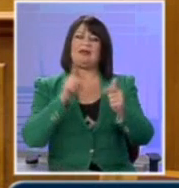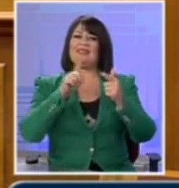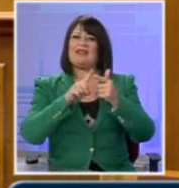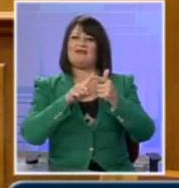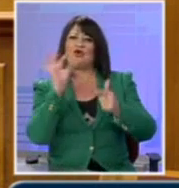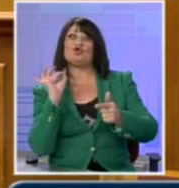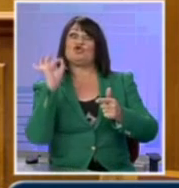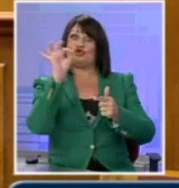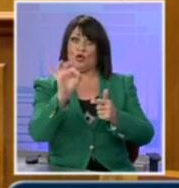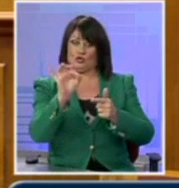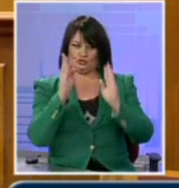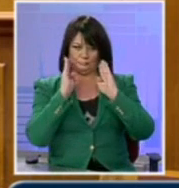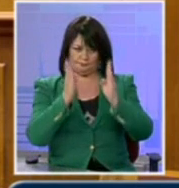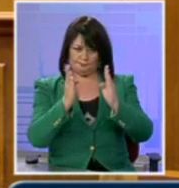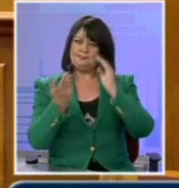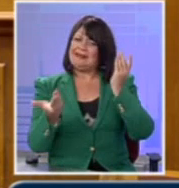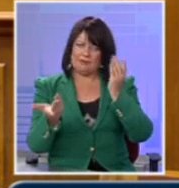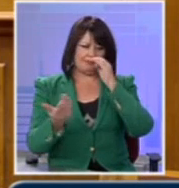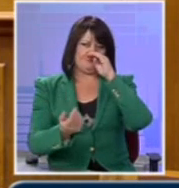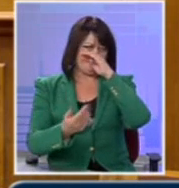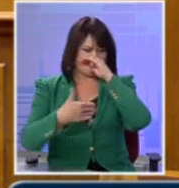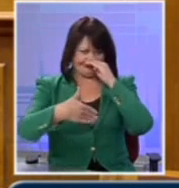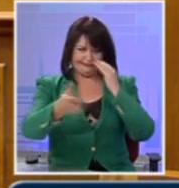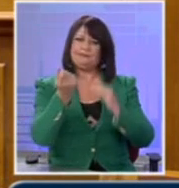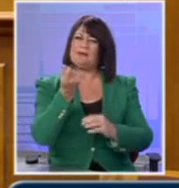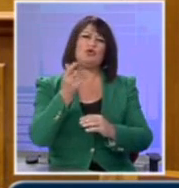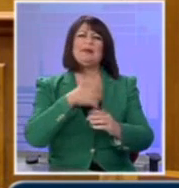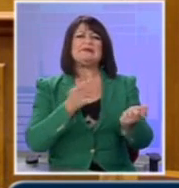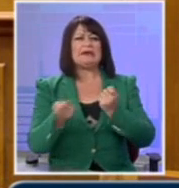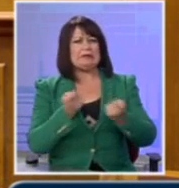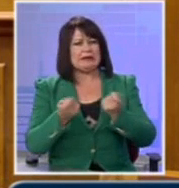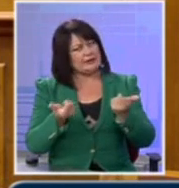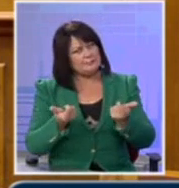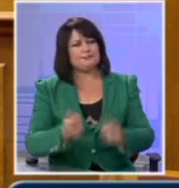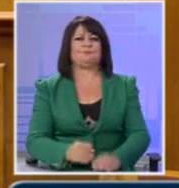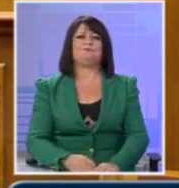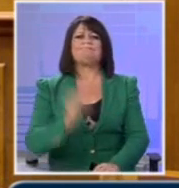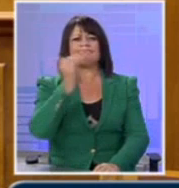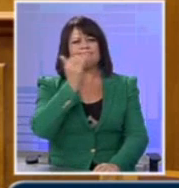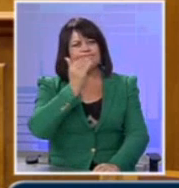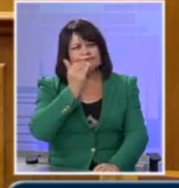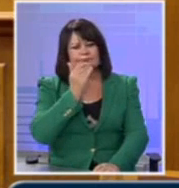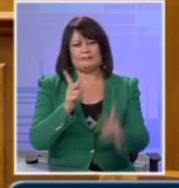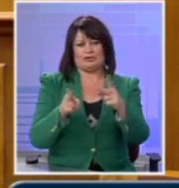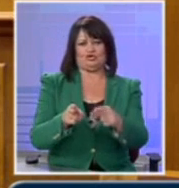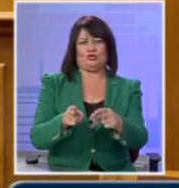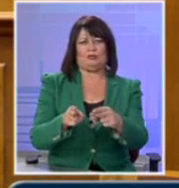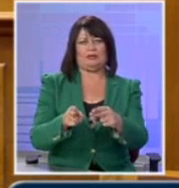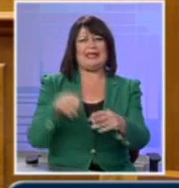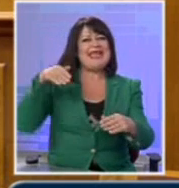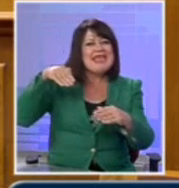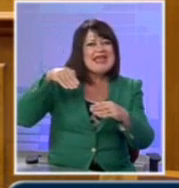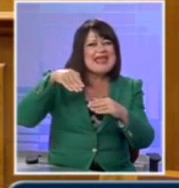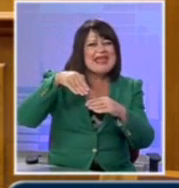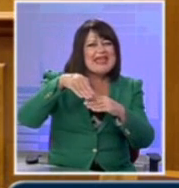στόχος της μακροοικονομικής στρατηγικής της κυβέρνησης είναι η άμεση ανάσχεση της οικονομικής